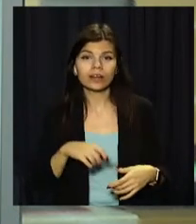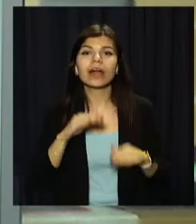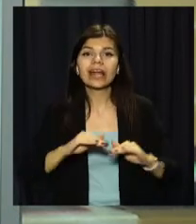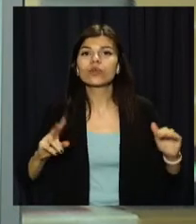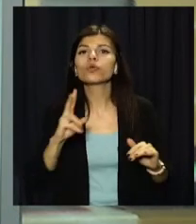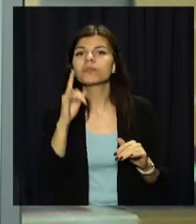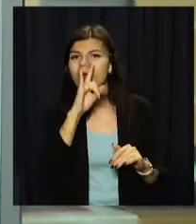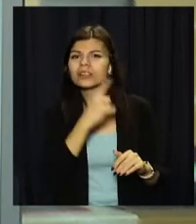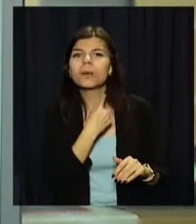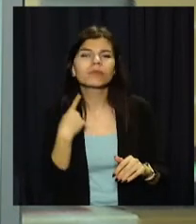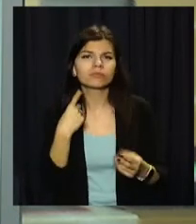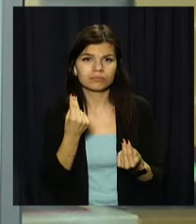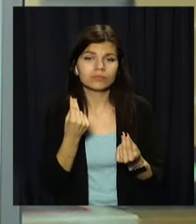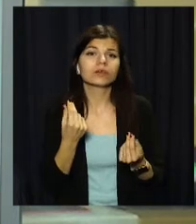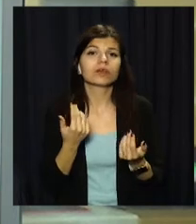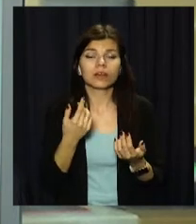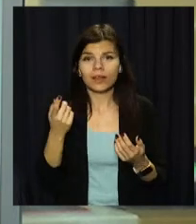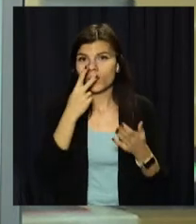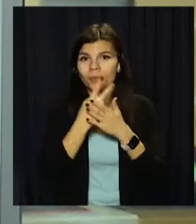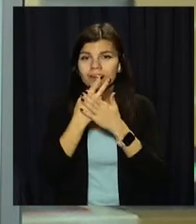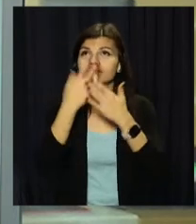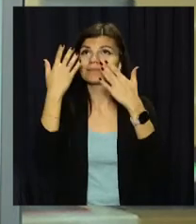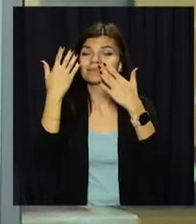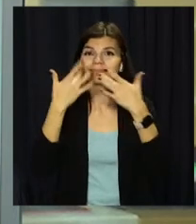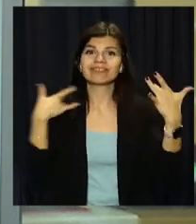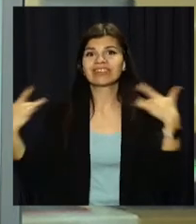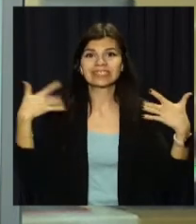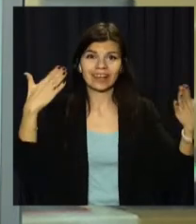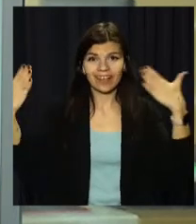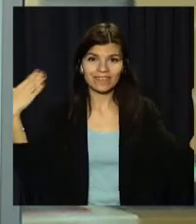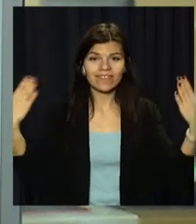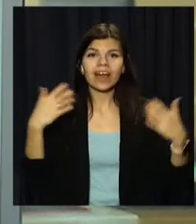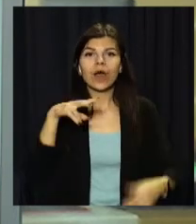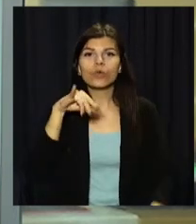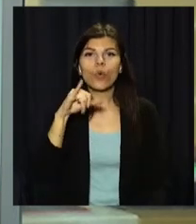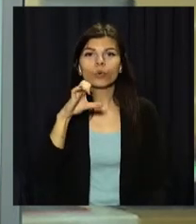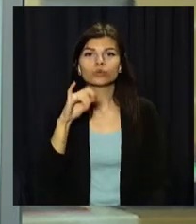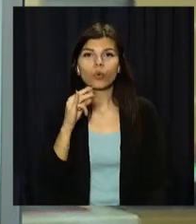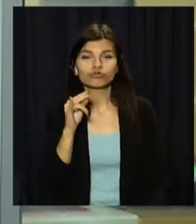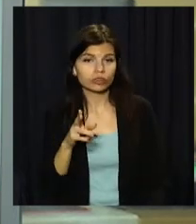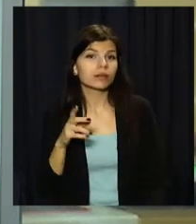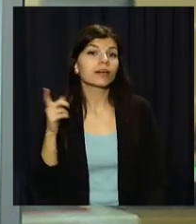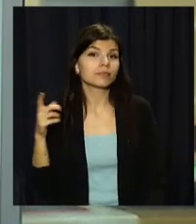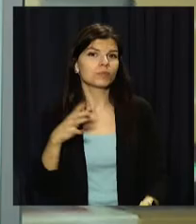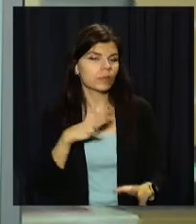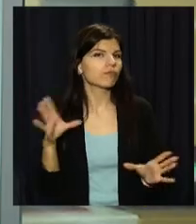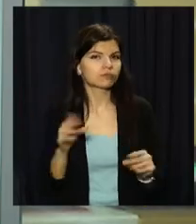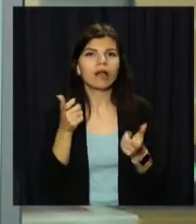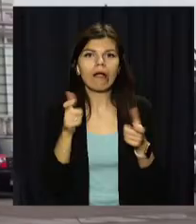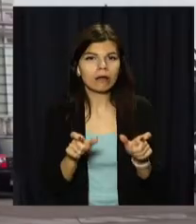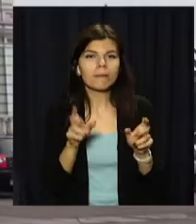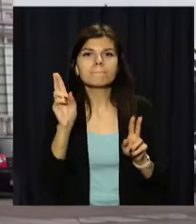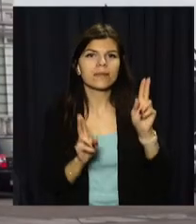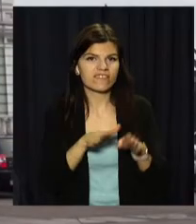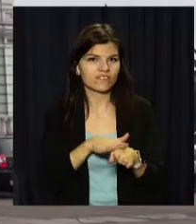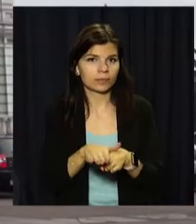родин передали подарунки і показали новорічну виставу «Лоскунчик». Свято організували за всіма карантинними правилами.